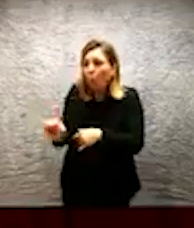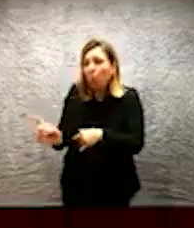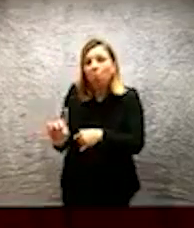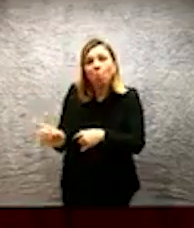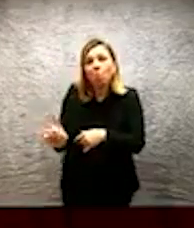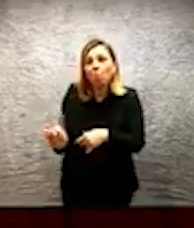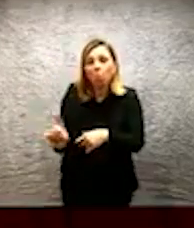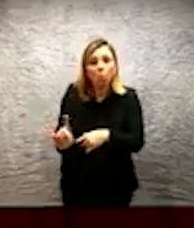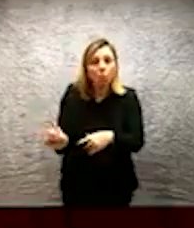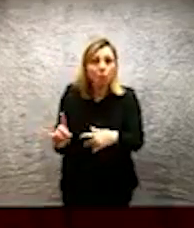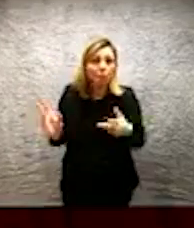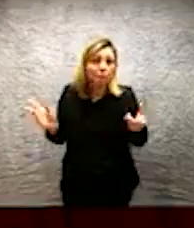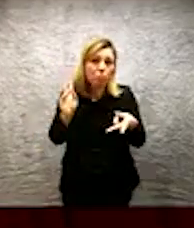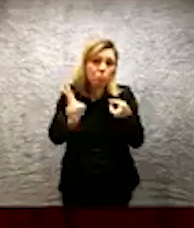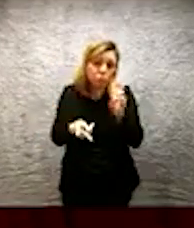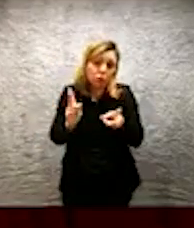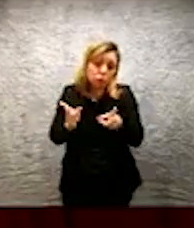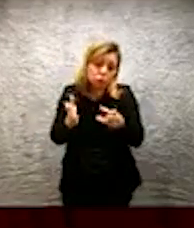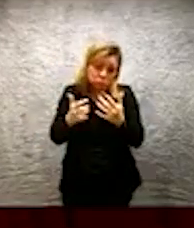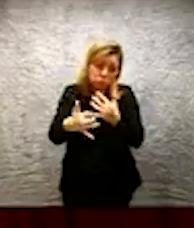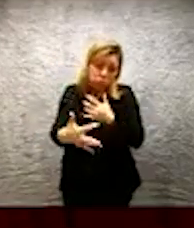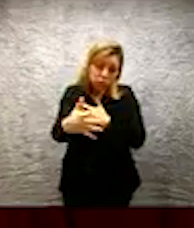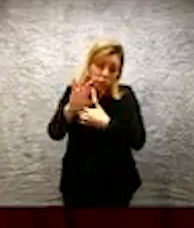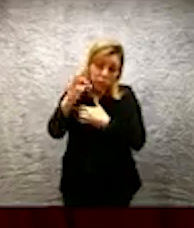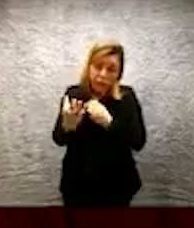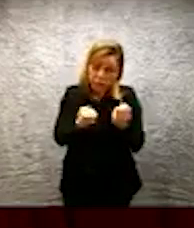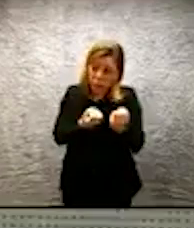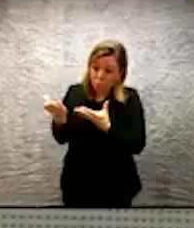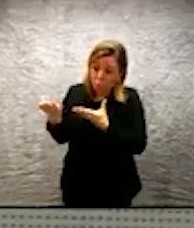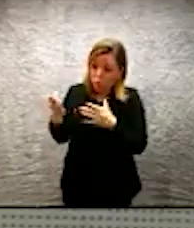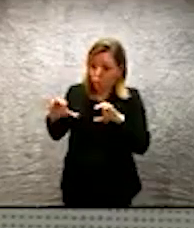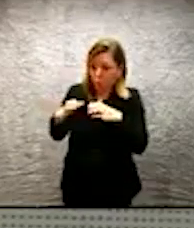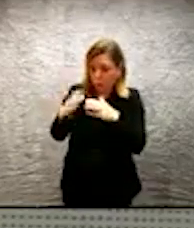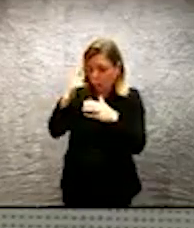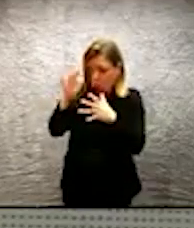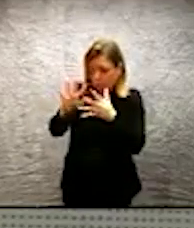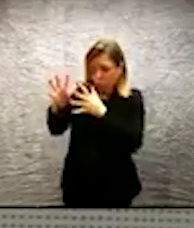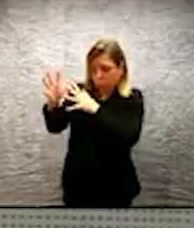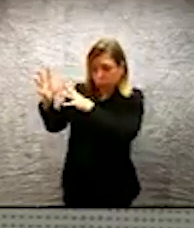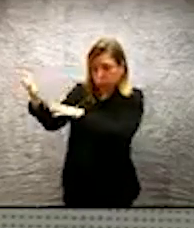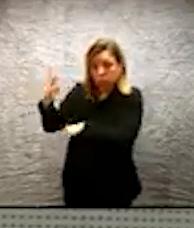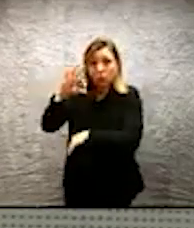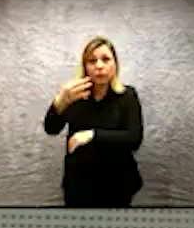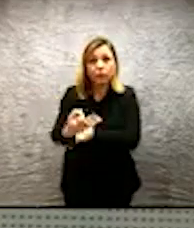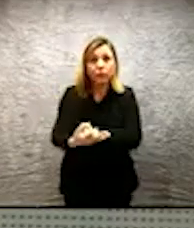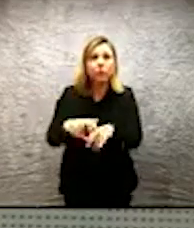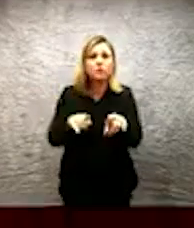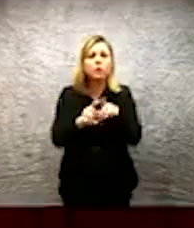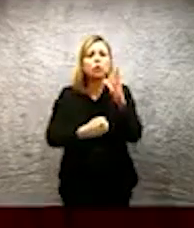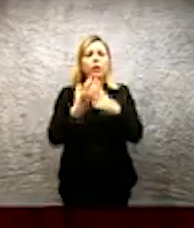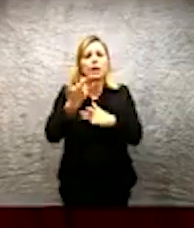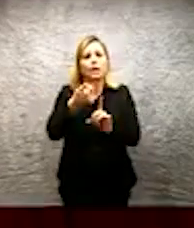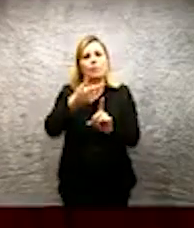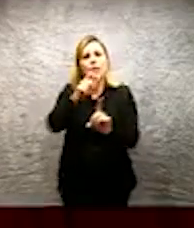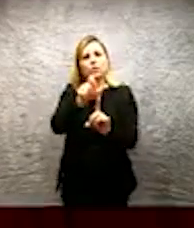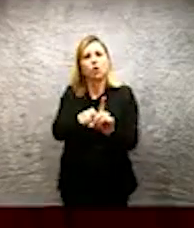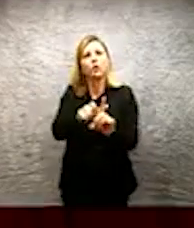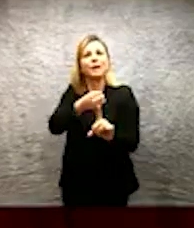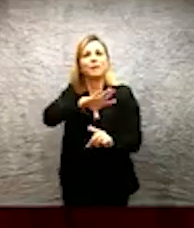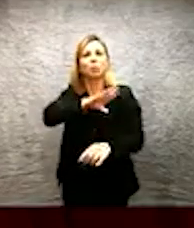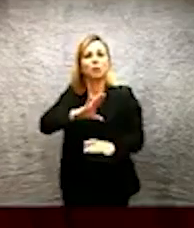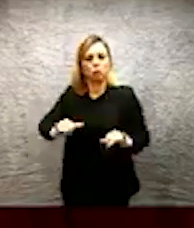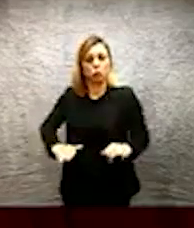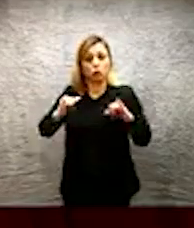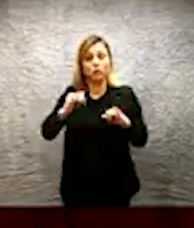certainement lui proposer des formations pour que ça puisse évoluer. Notre nouvelle responsable jeunesse qui vient d'arriver